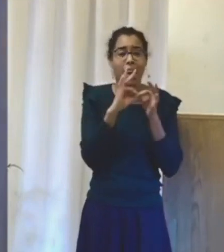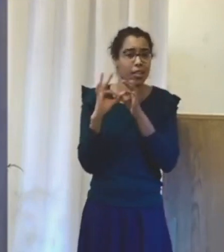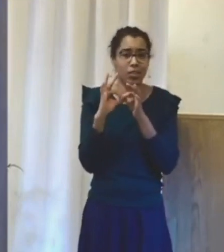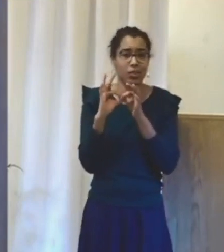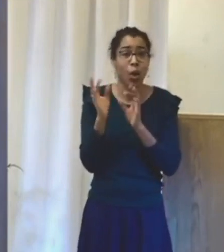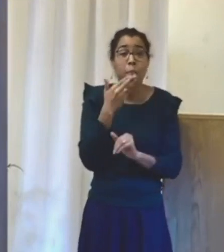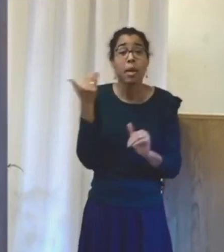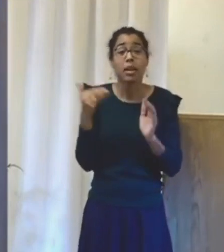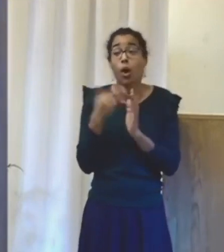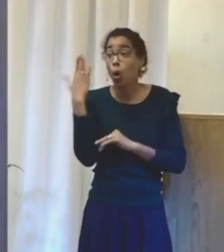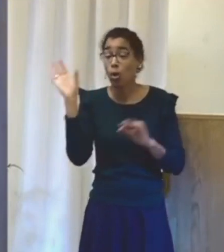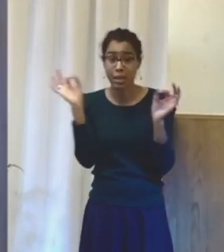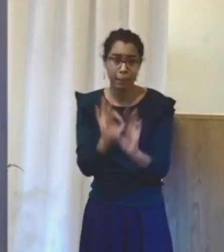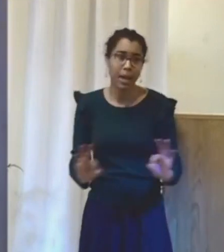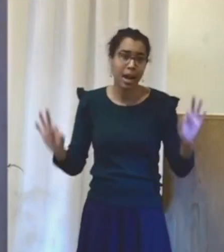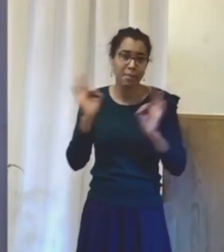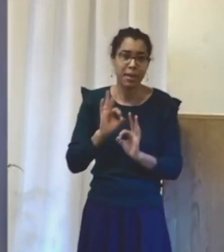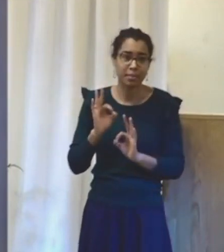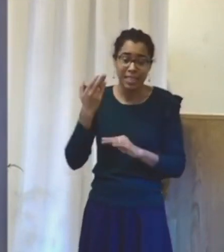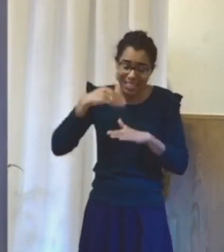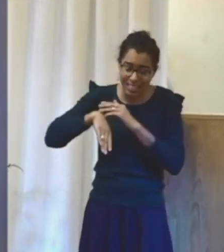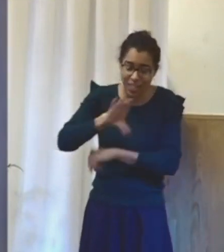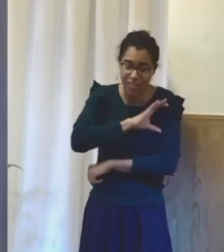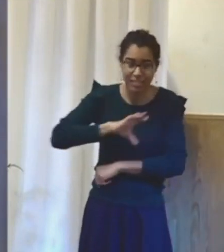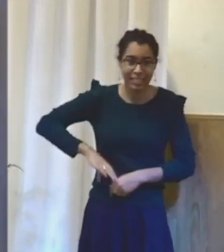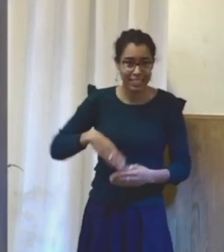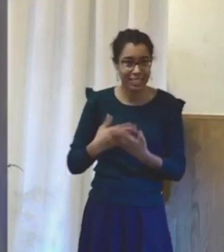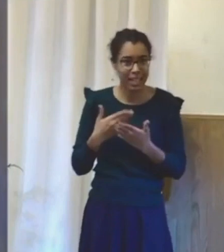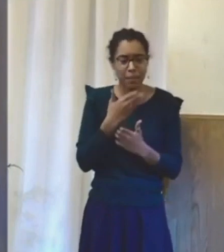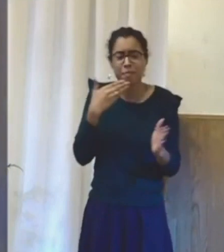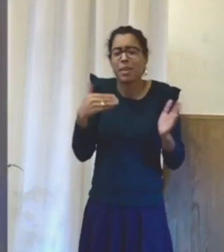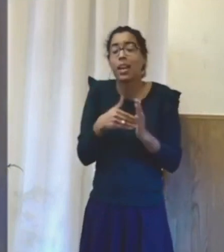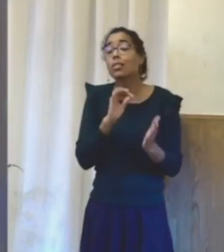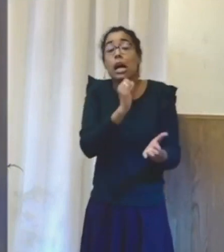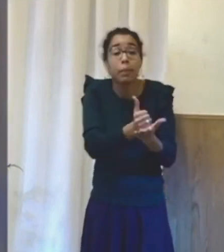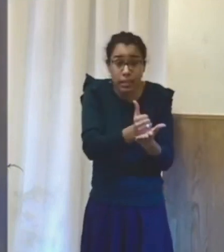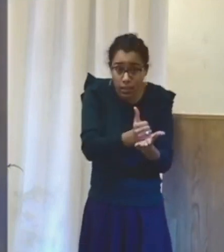meilleure que celui de Christ. Amen.